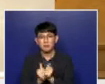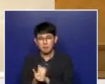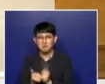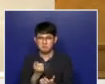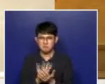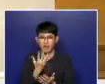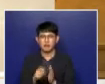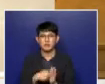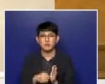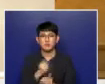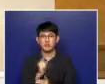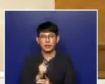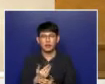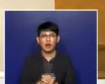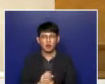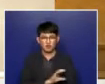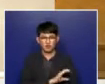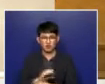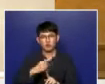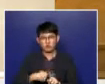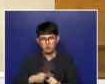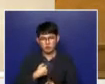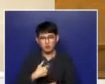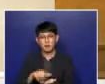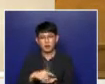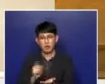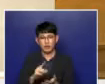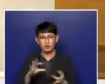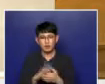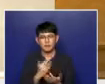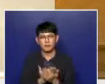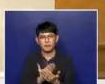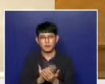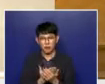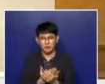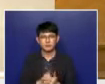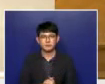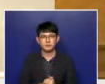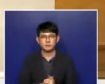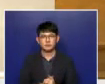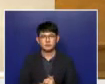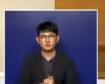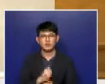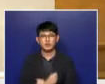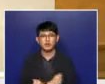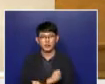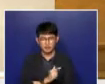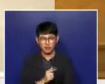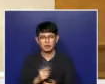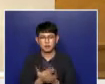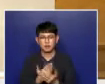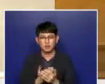พลเอกอนุพงษ์บอกว่าใครรู้ช่วยช่วยเพิ่มเติมด้วยนะครับผมก็เลยในฐานะที่เคยเกี่ยวข้องกับ